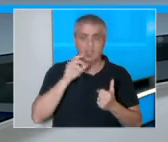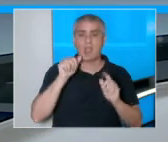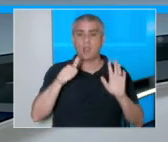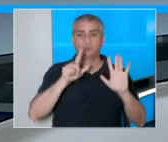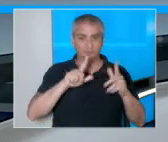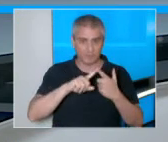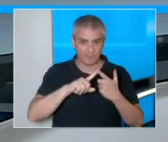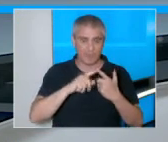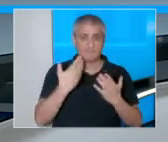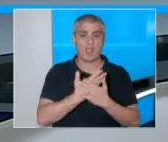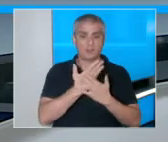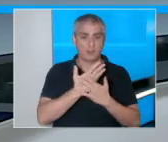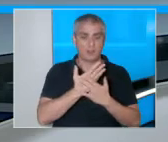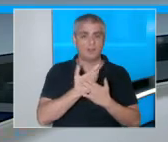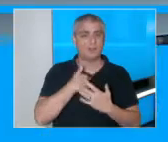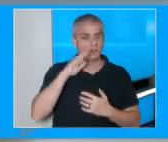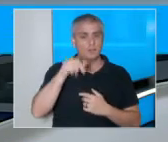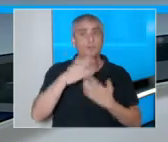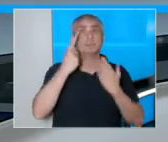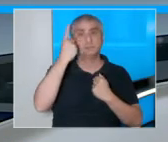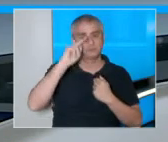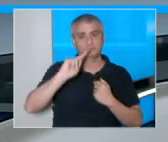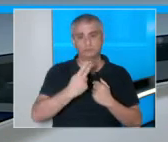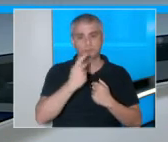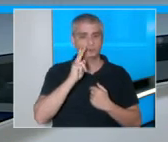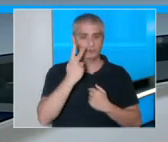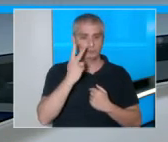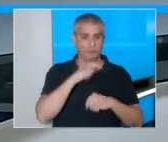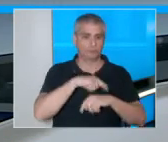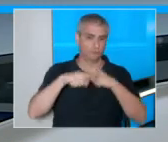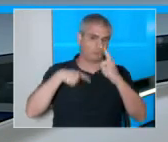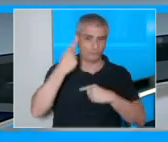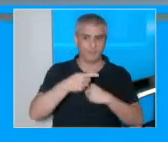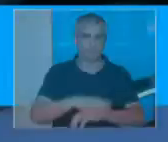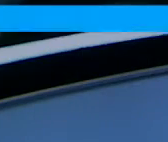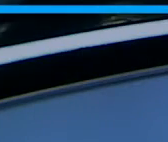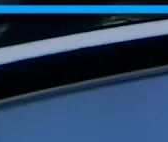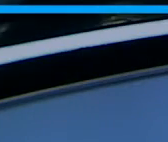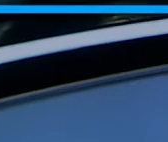ערוץ 7 ואתר אקטואליק. אנחנו יהיה כאן בעזרת השם שוב יום שני בשבוע הבא.